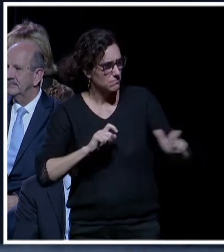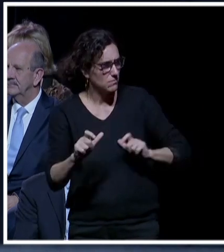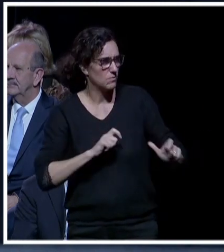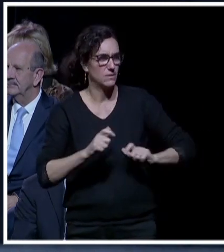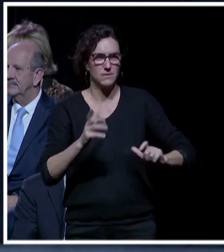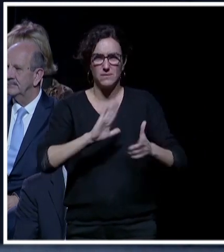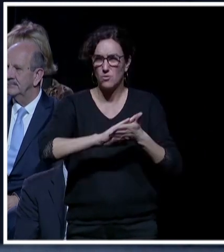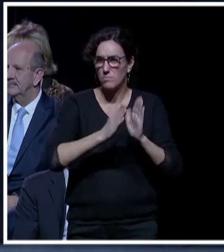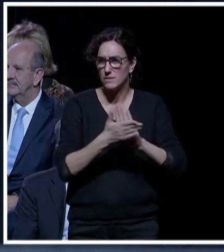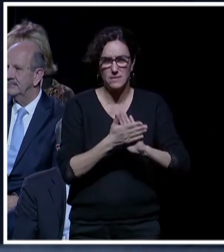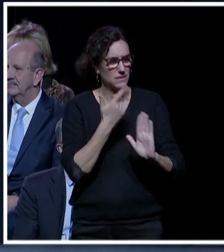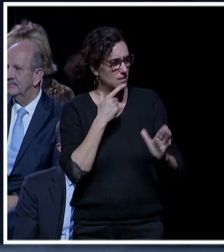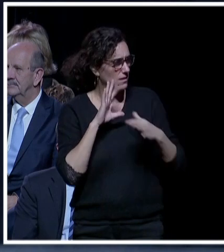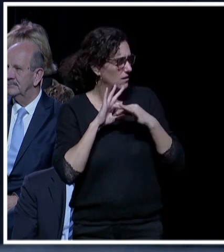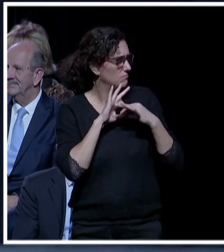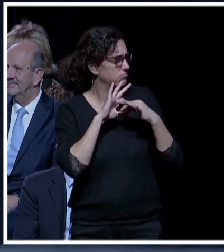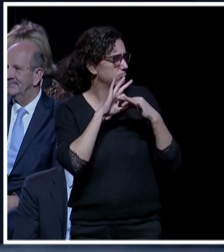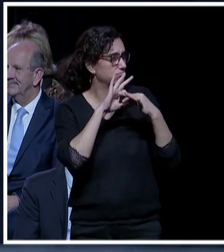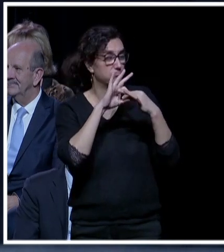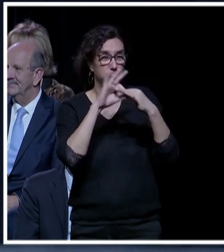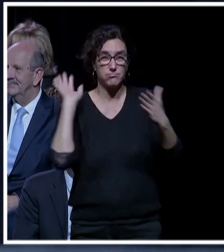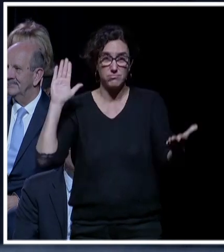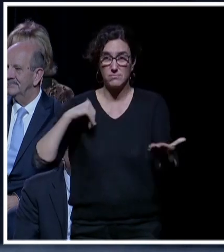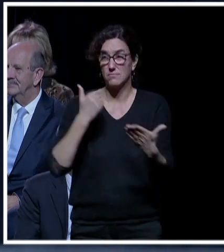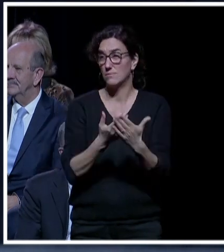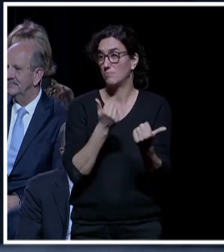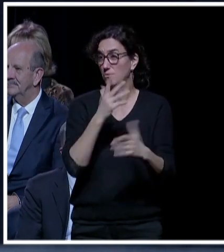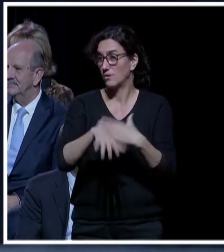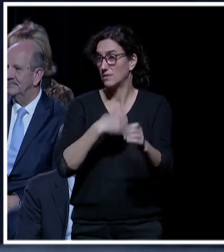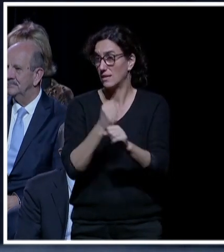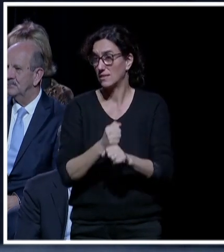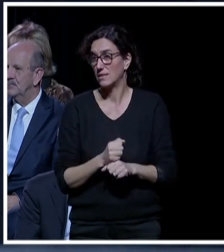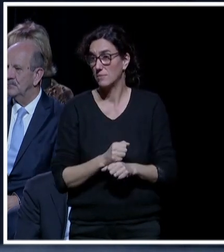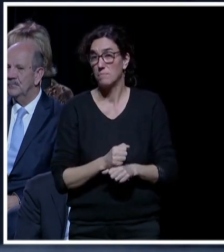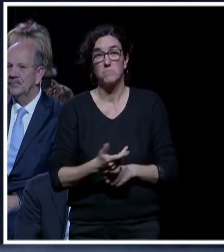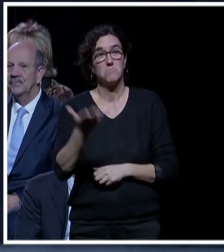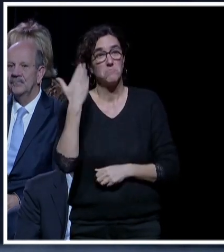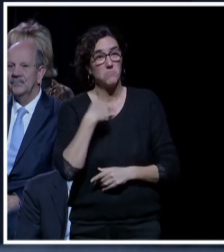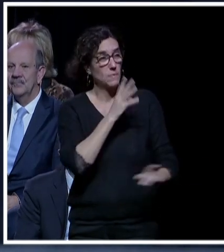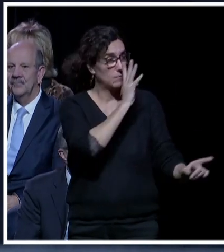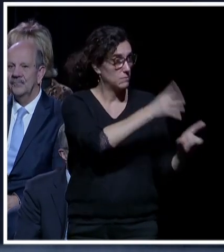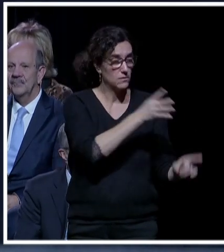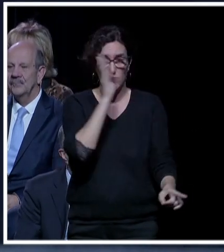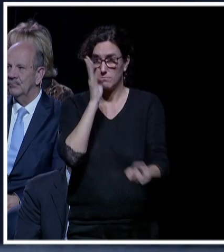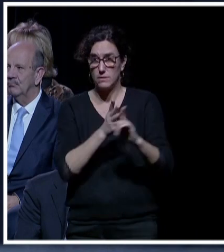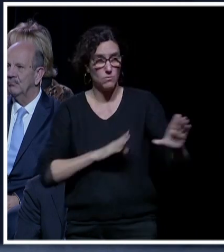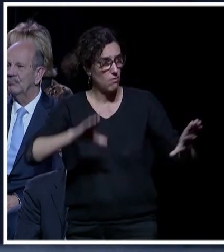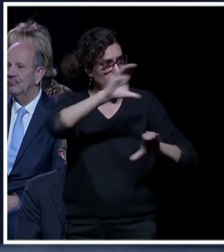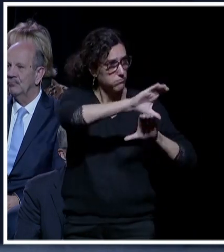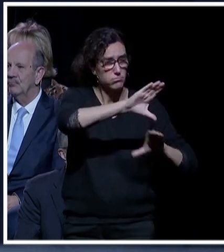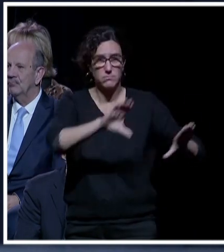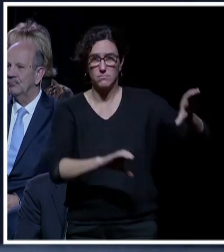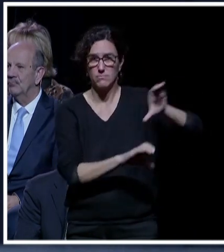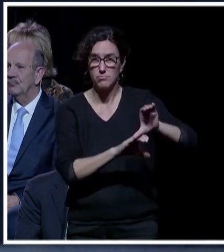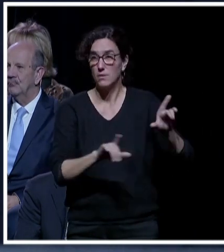d'années. Dans un sens ou dans un autre, on a été donc tous les deux complémentaires sur nos missions. Nous avons la même passion de la culture.